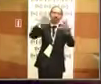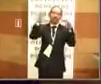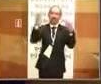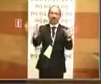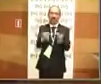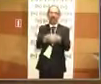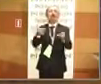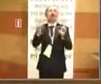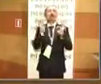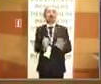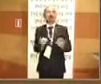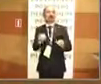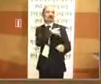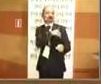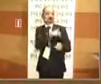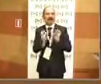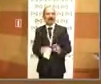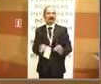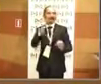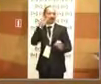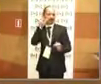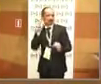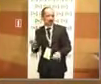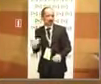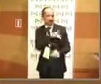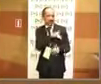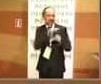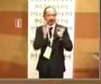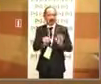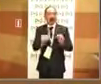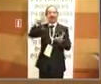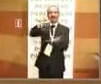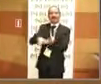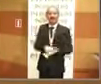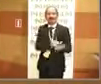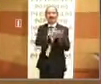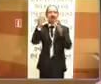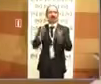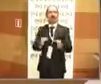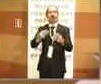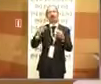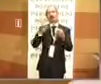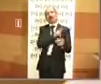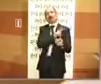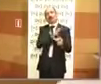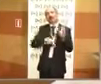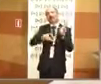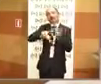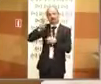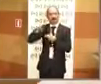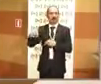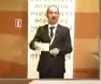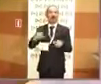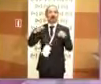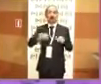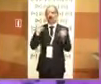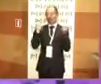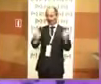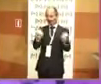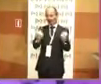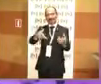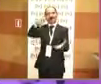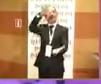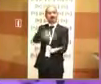degli studenti, delle studentesse. Le nostre decisioni saranno più ricche se loro saranno parte nel momento